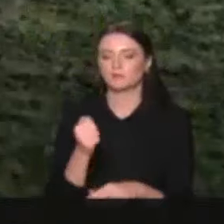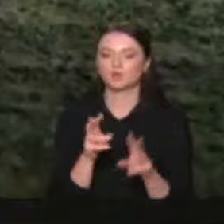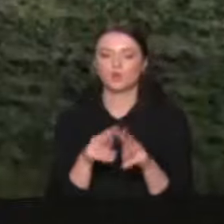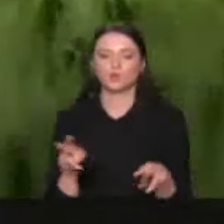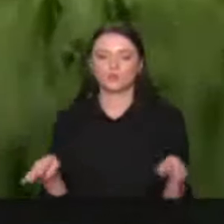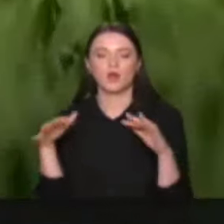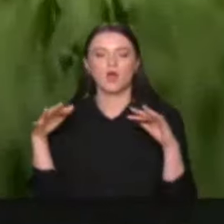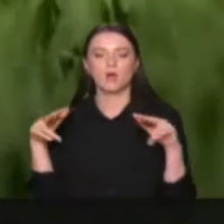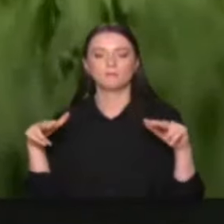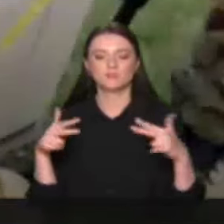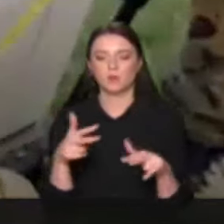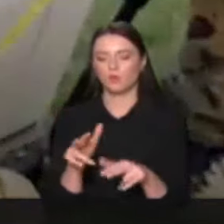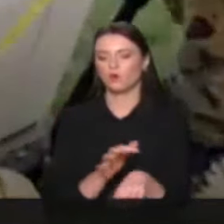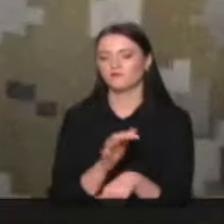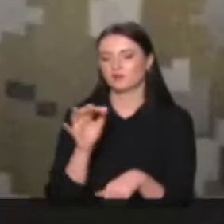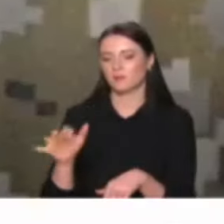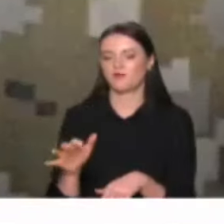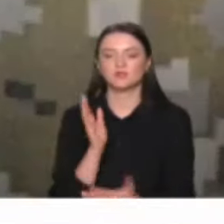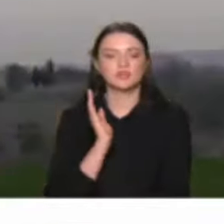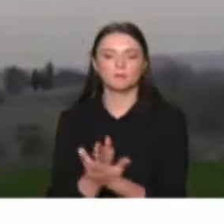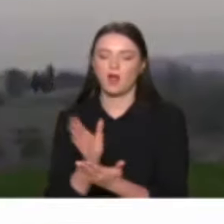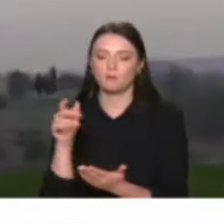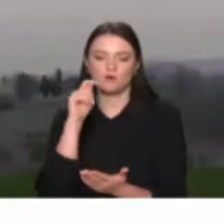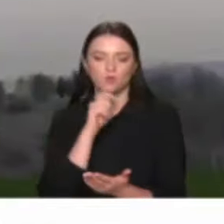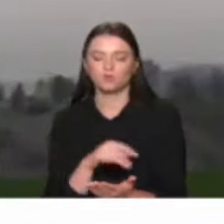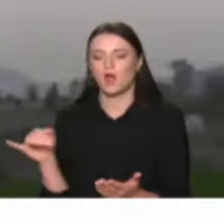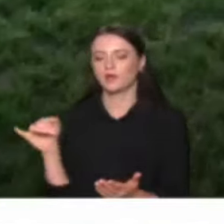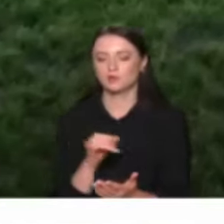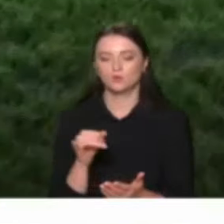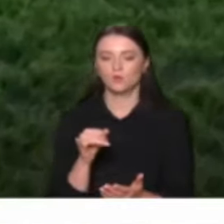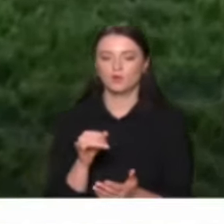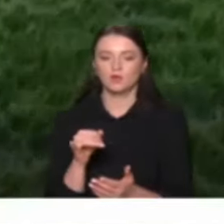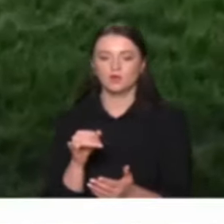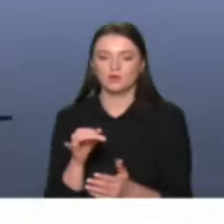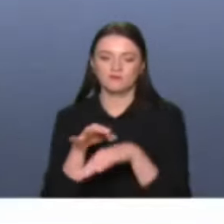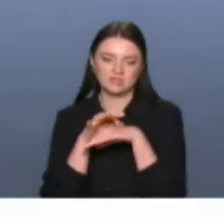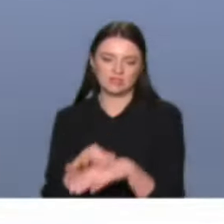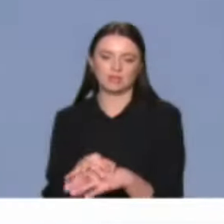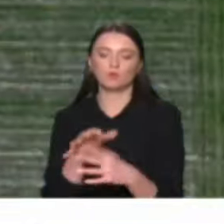безпілотники відправляться прямо в Україну та веститимуть війну. Ну.